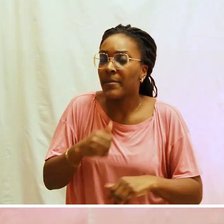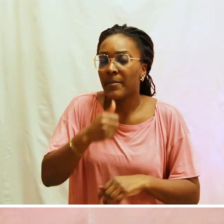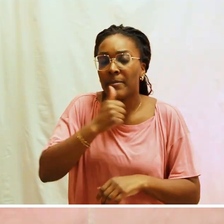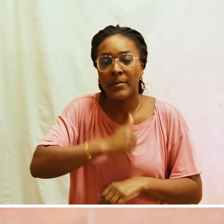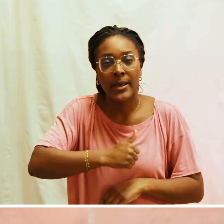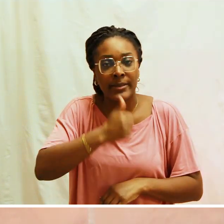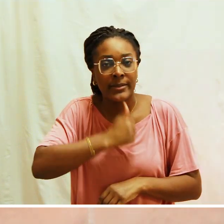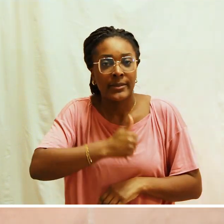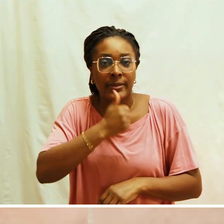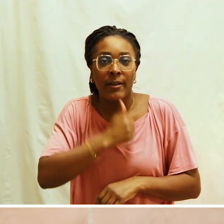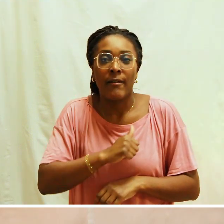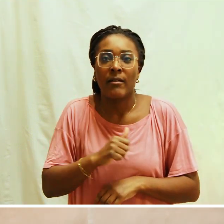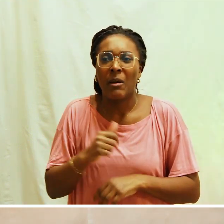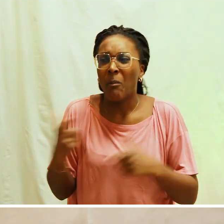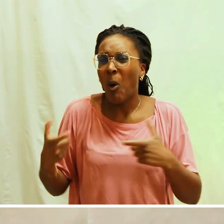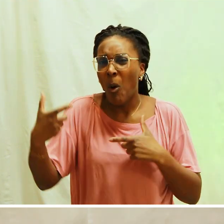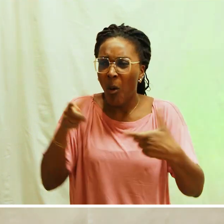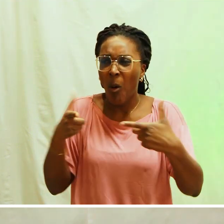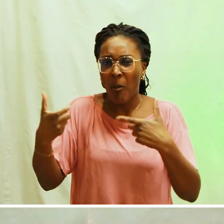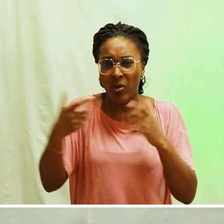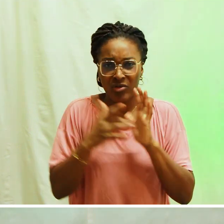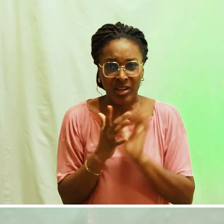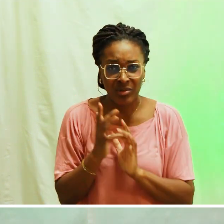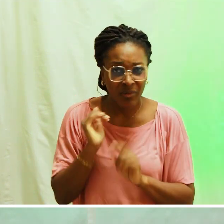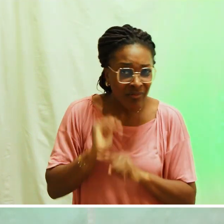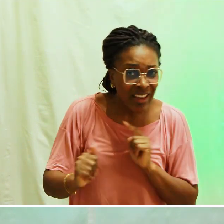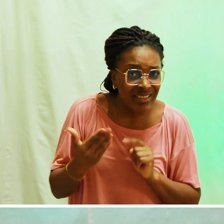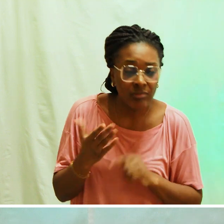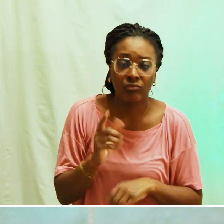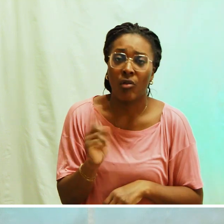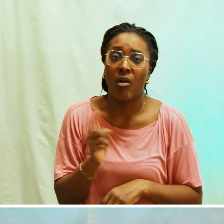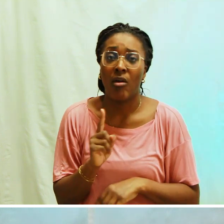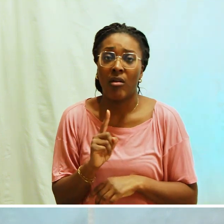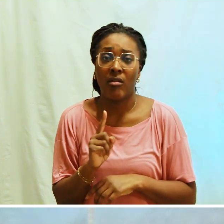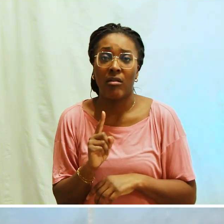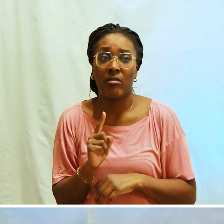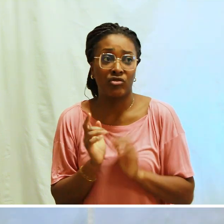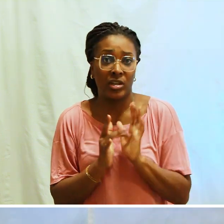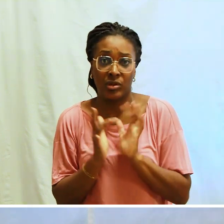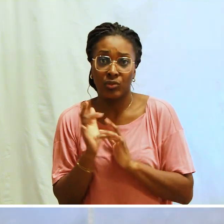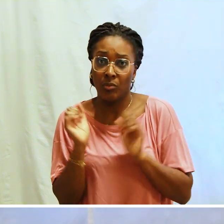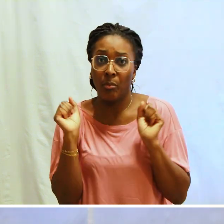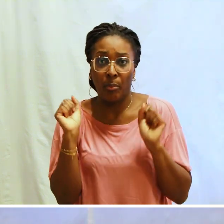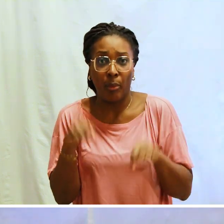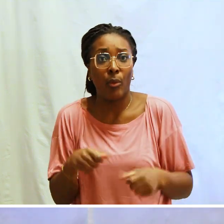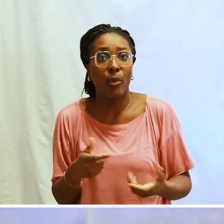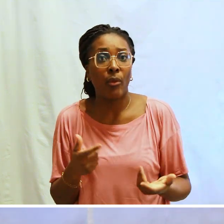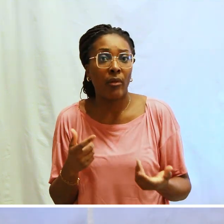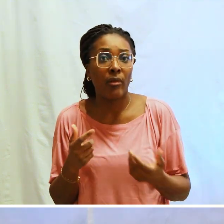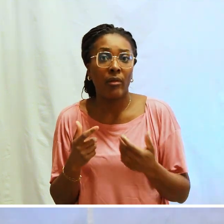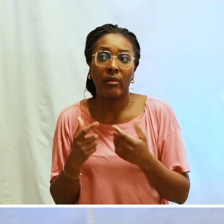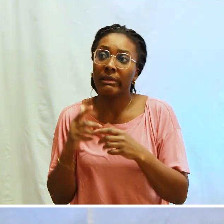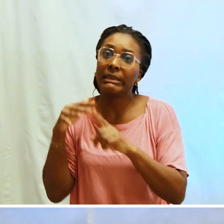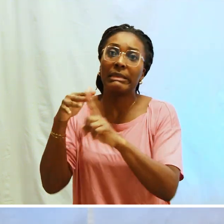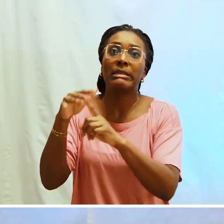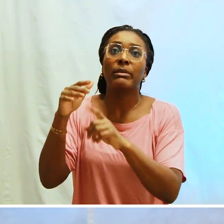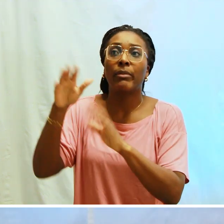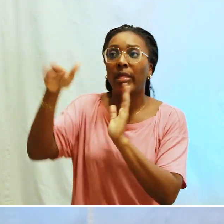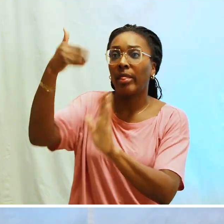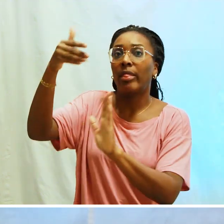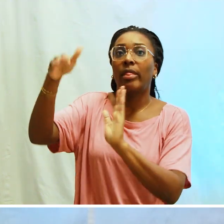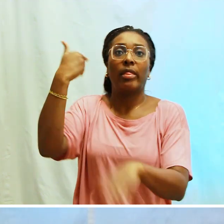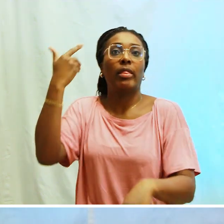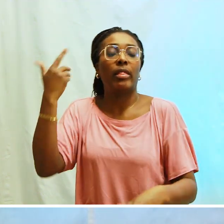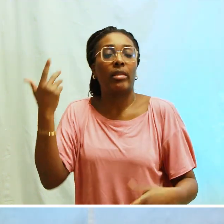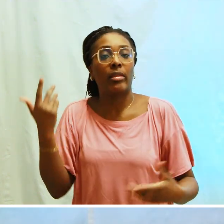patient, de ne pas se diviser avec ses disciples. Pourtant, il aurait eu toutes les raisons de le faire. Quand il a été abandonné, quand il a été renié,